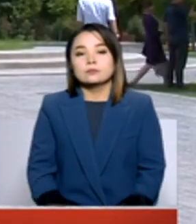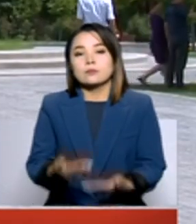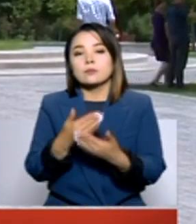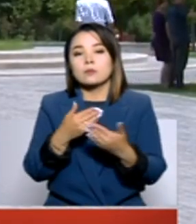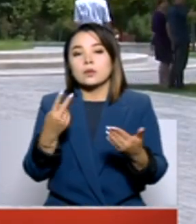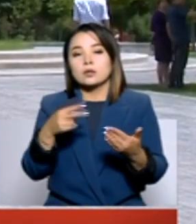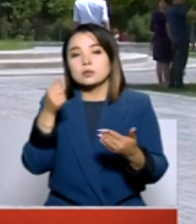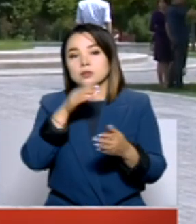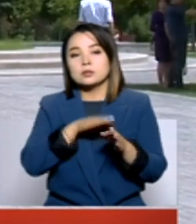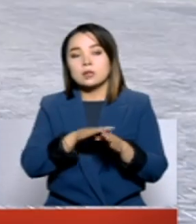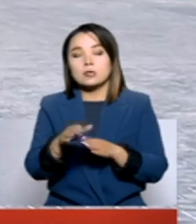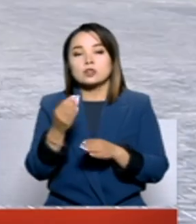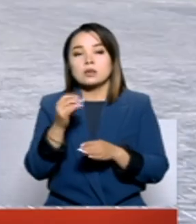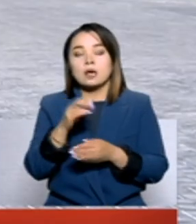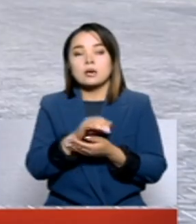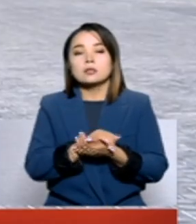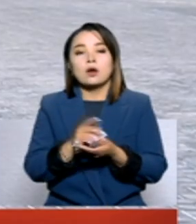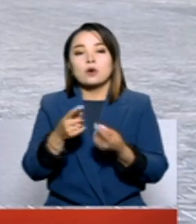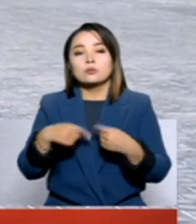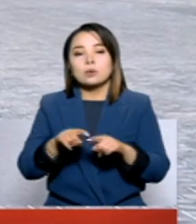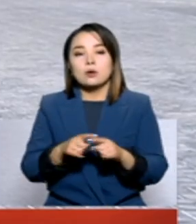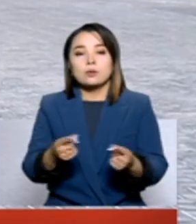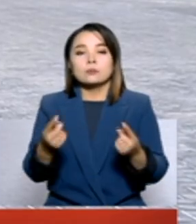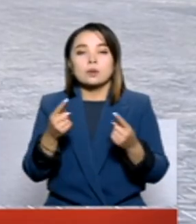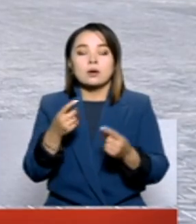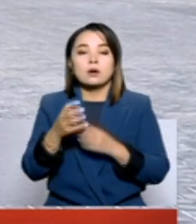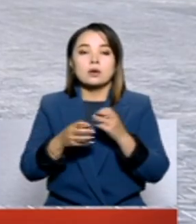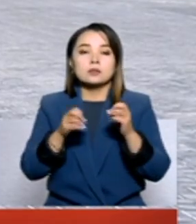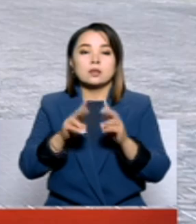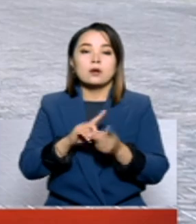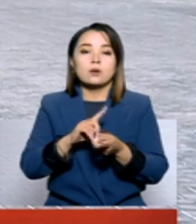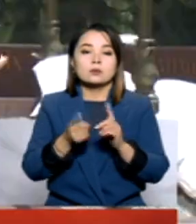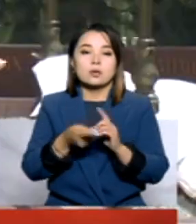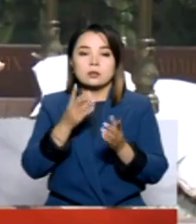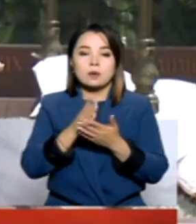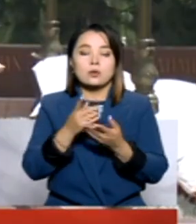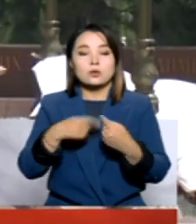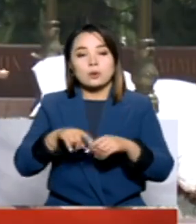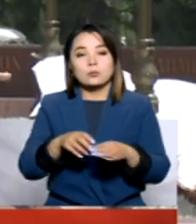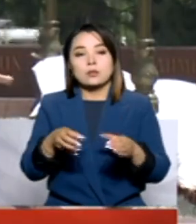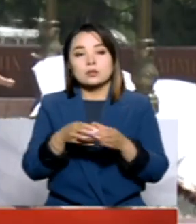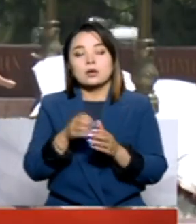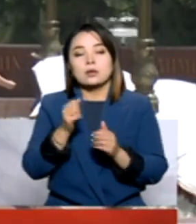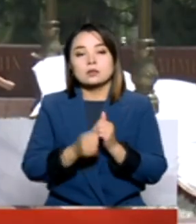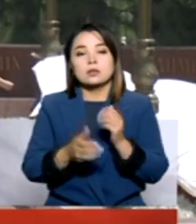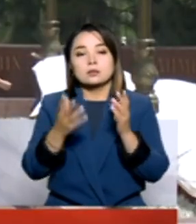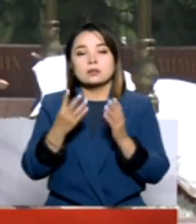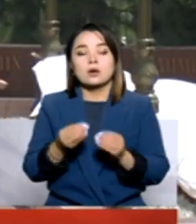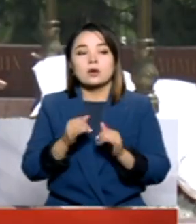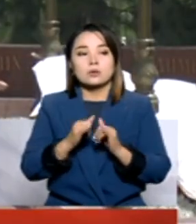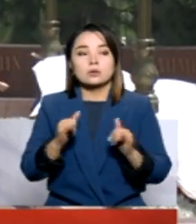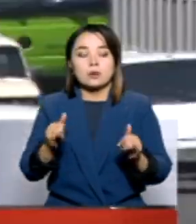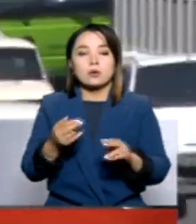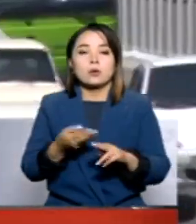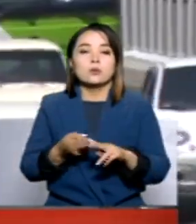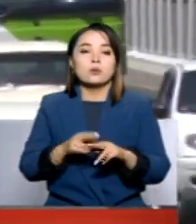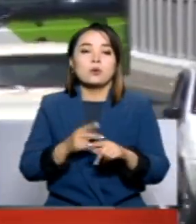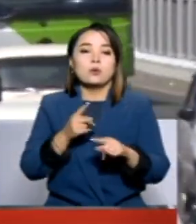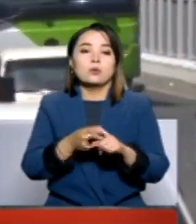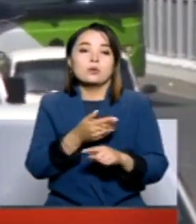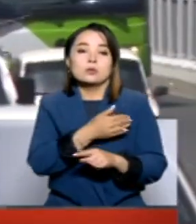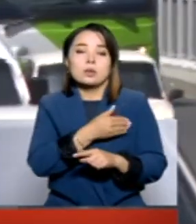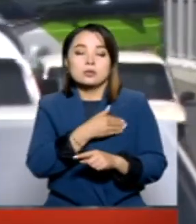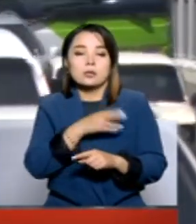Соңғы 20 жылда Шанхай ынтымақтастық ұйымы ауқымды халықаралық алаңға айналды. Ұйымның беделі күн санап артып келеді және оған қосылғысы